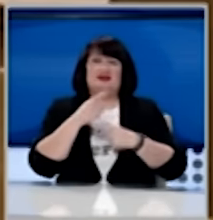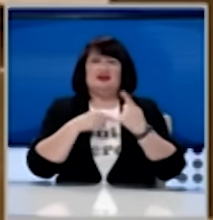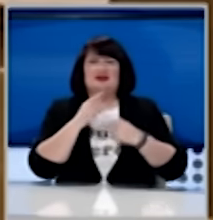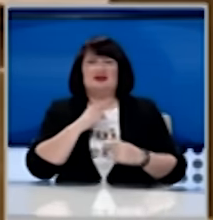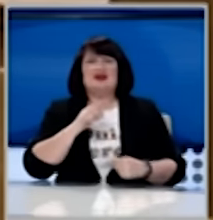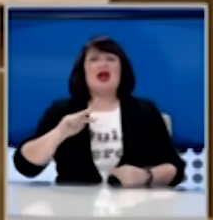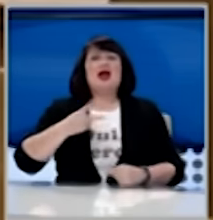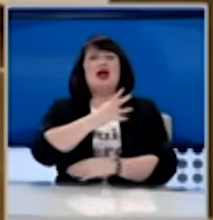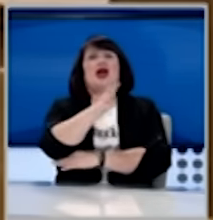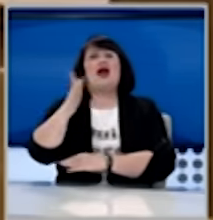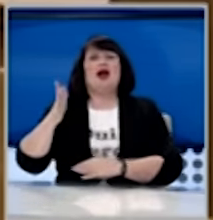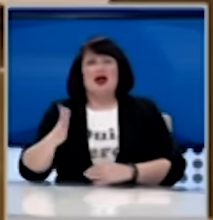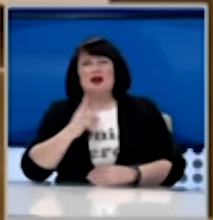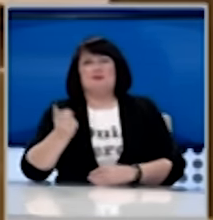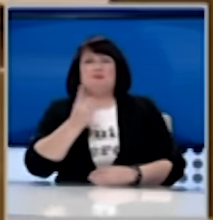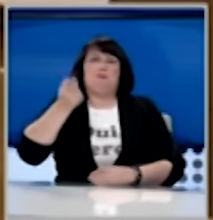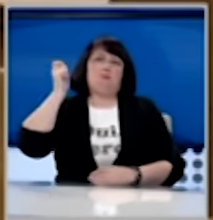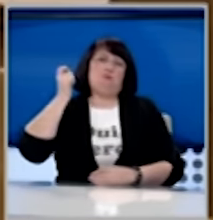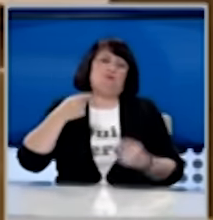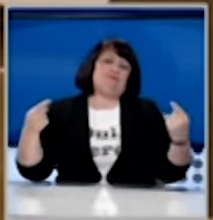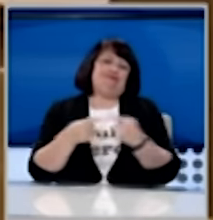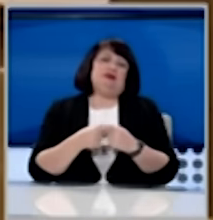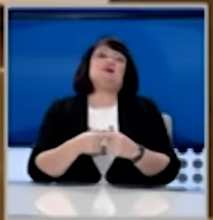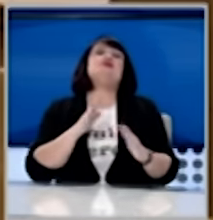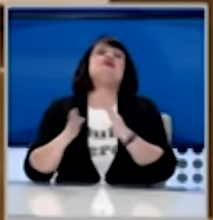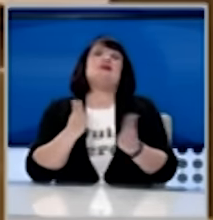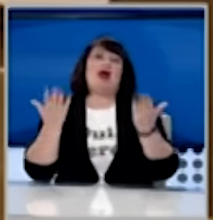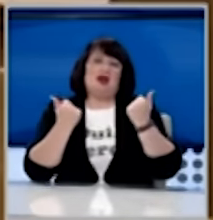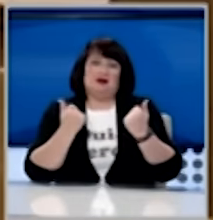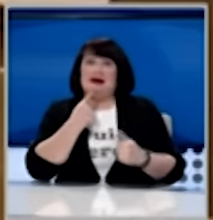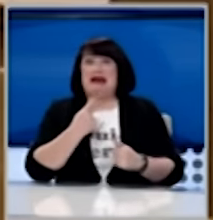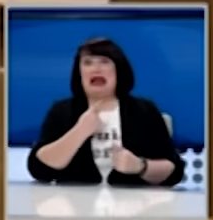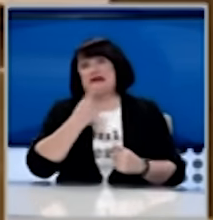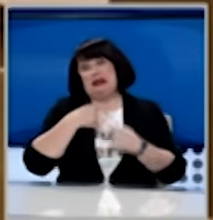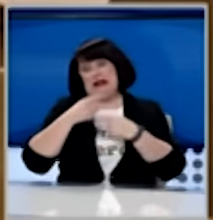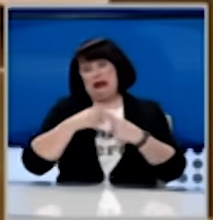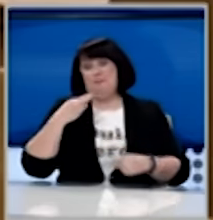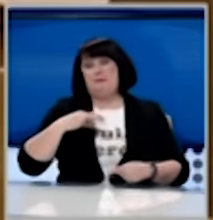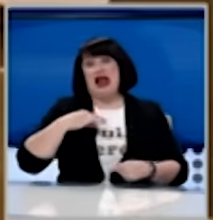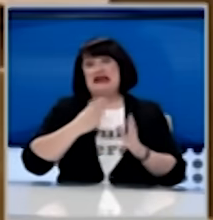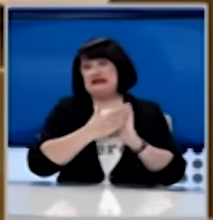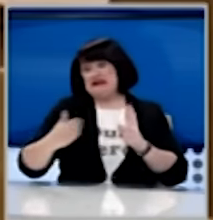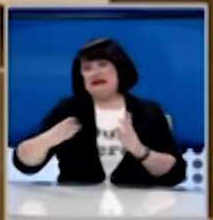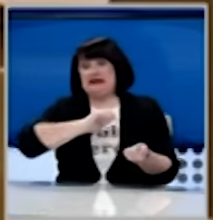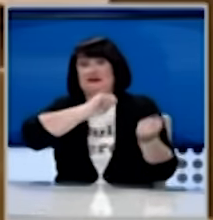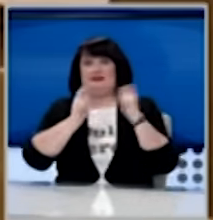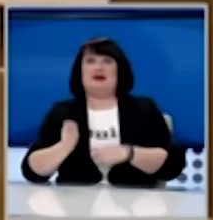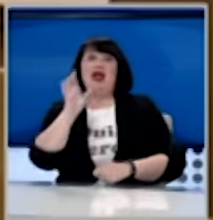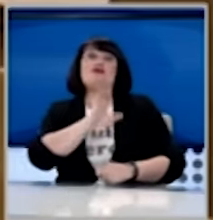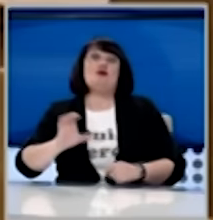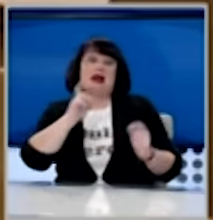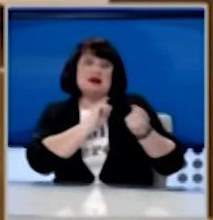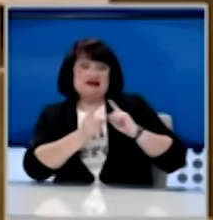αντιδραστική και αντιπεριβαλλοντικό πολιτική σας στο πλαίσιο της δήθεν πράσινης μετάβασης της πράσινης ευρωπαϊκής